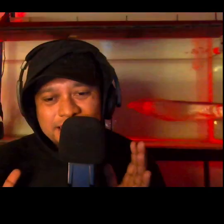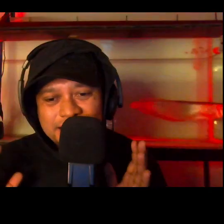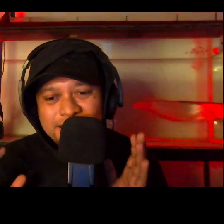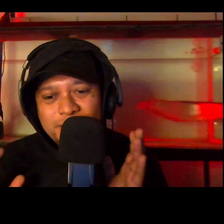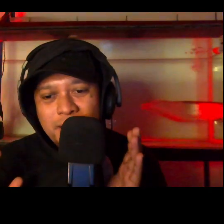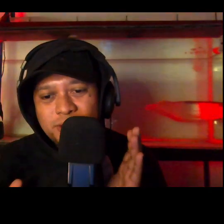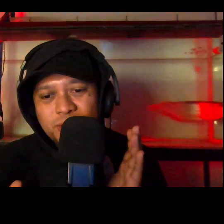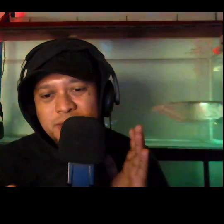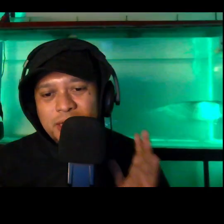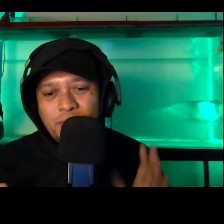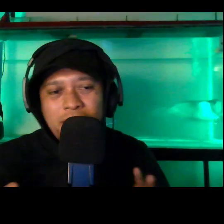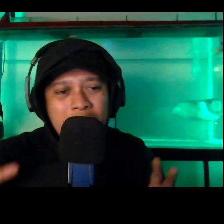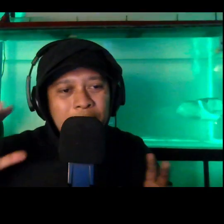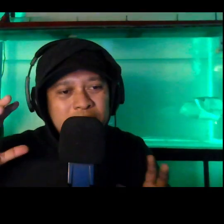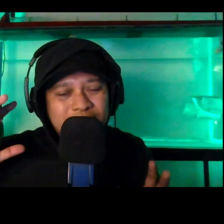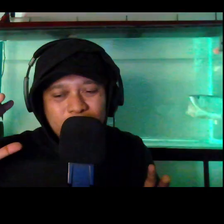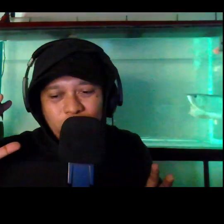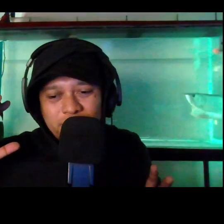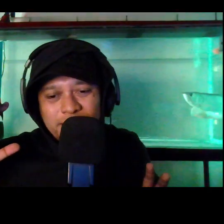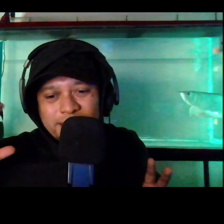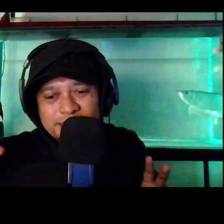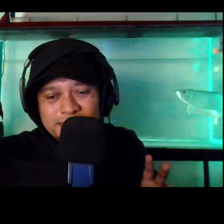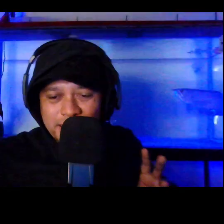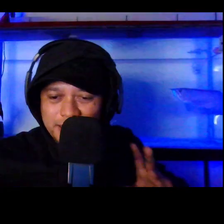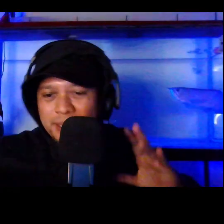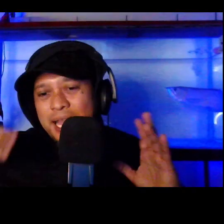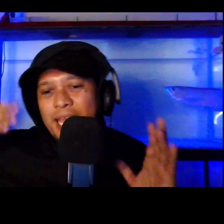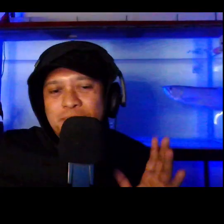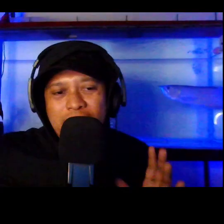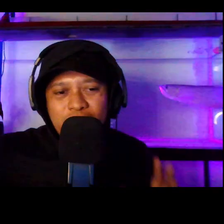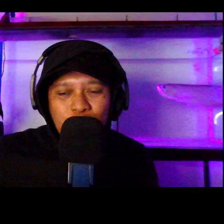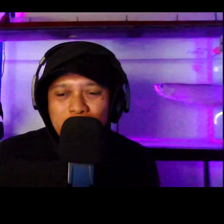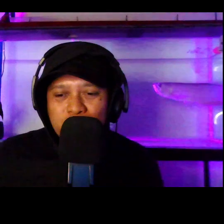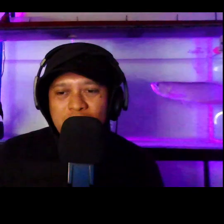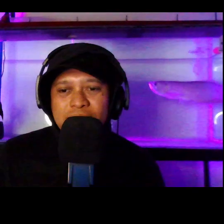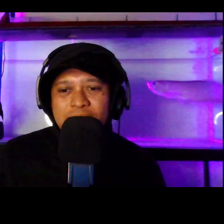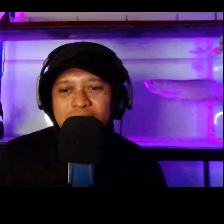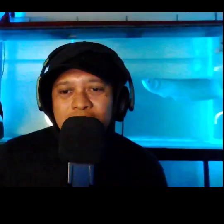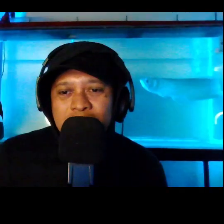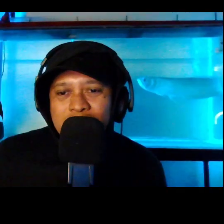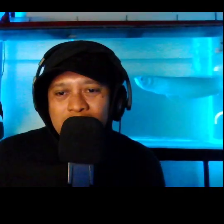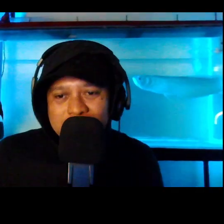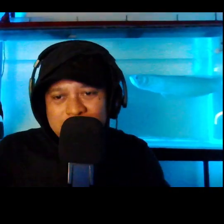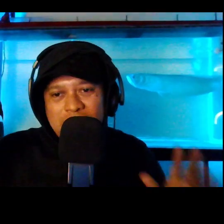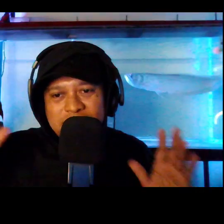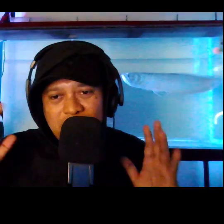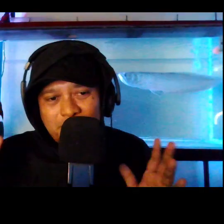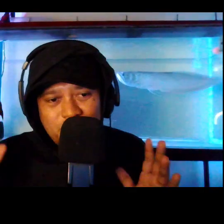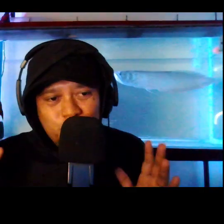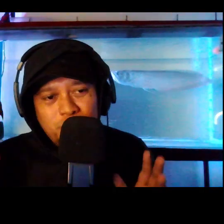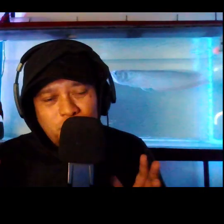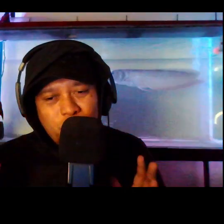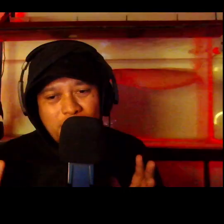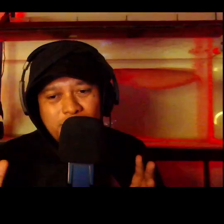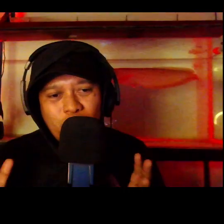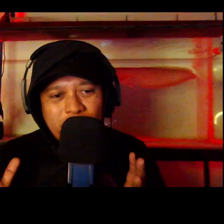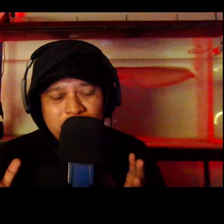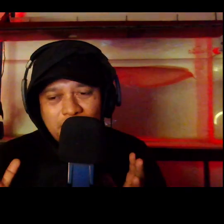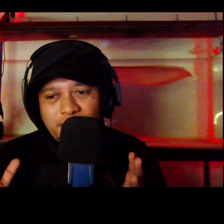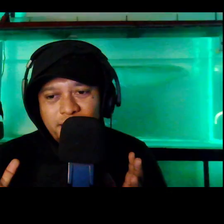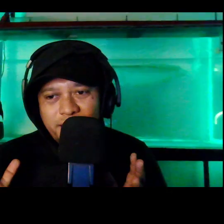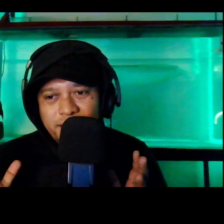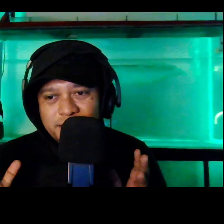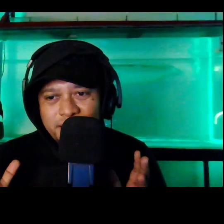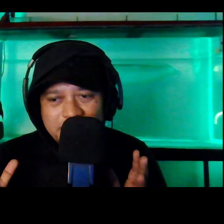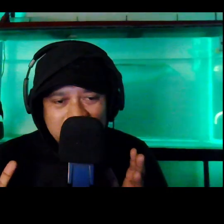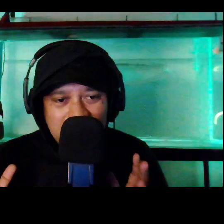Hindi natin sa dinidebunk ko si ano, si Attorney Claire. So, magkakaiba lang yung opinion natin. Kasi sa siya medyo po nag-okay siya